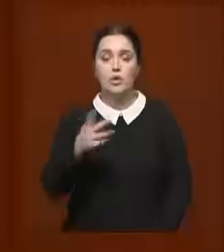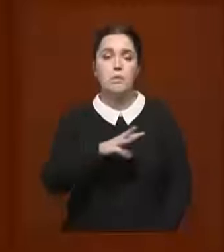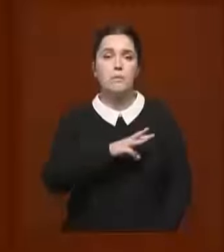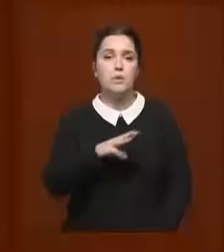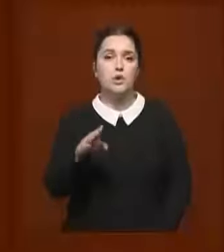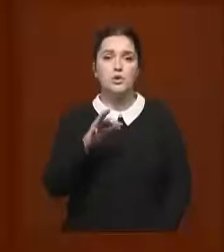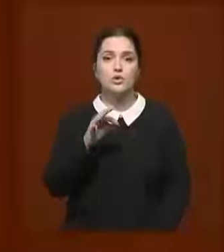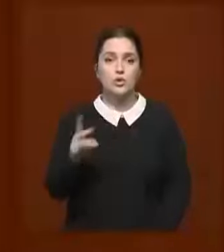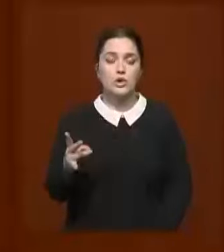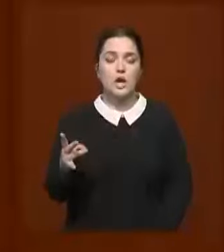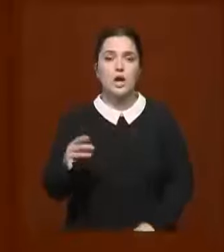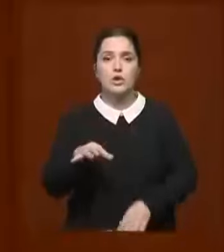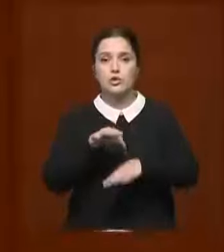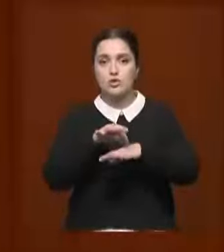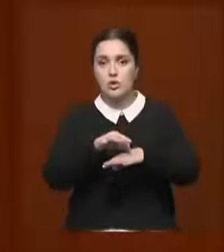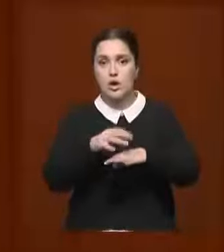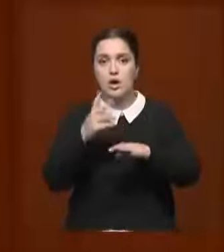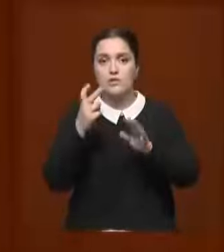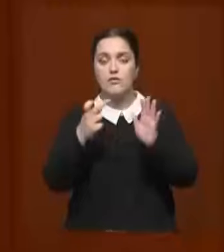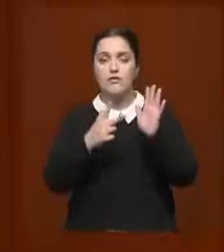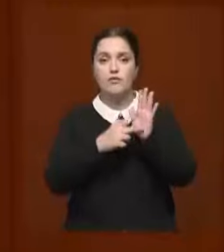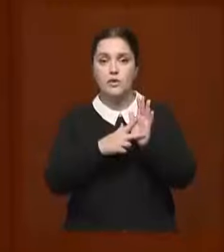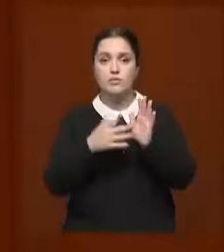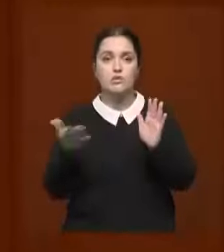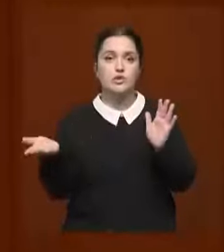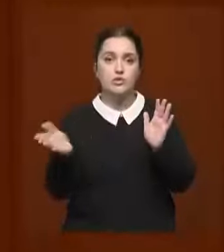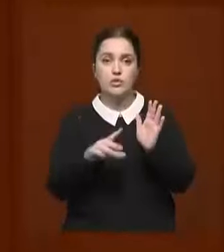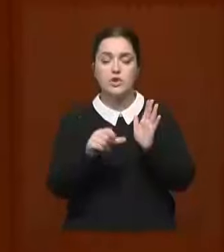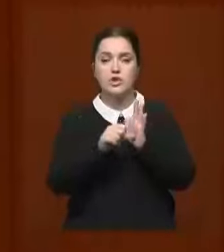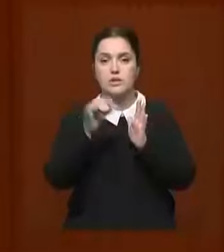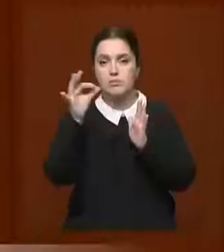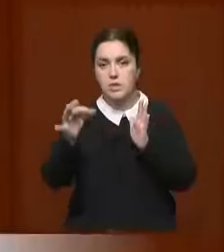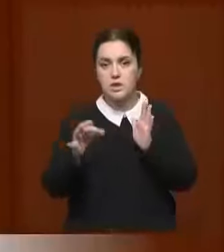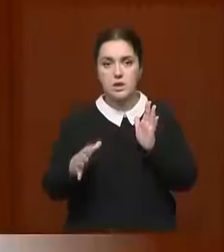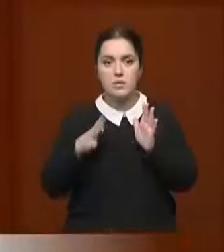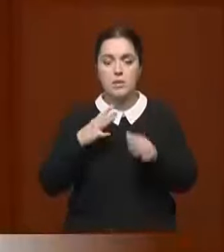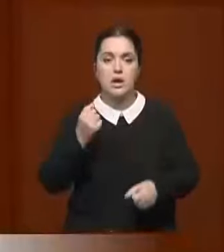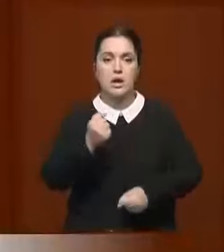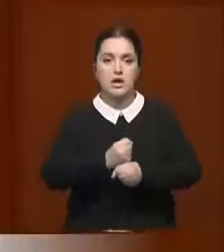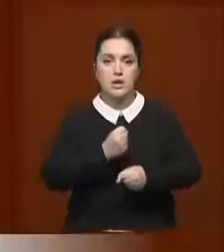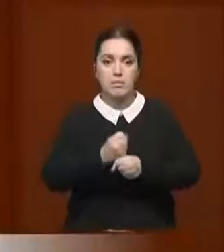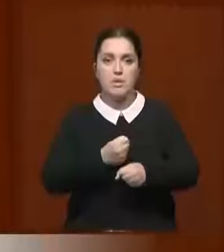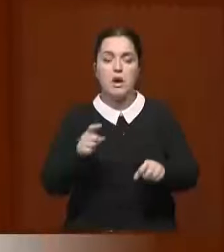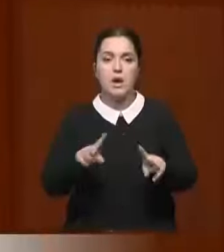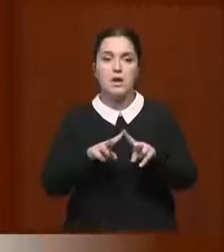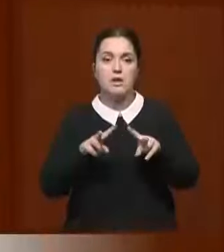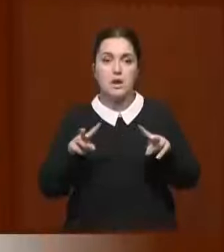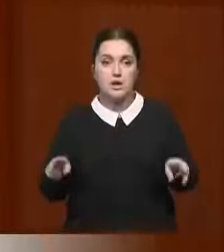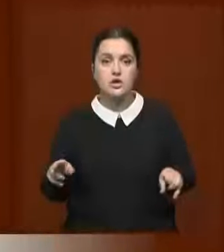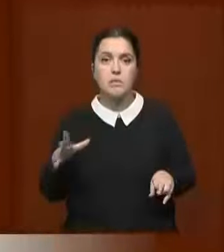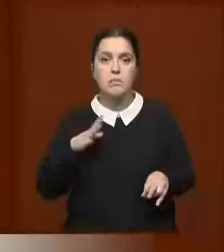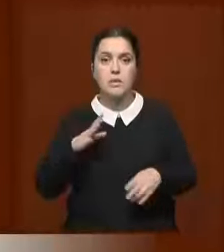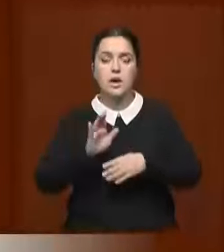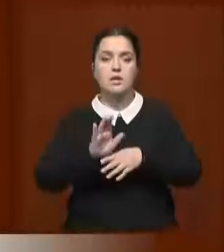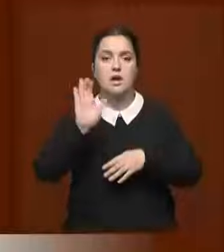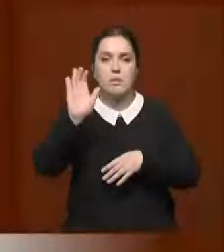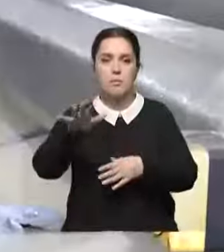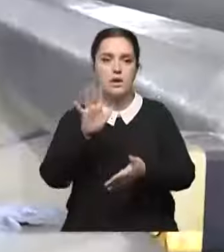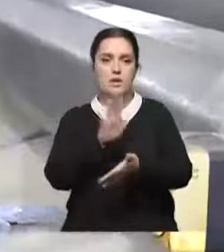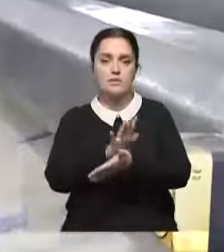только 208 тысяч штук, или 6% были переработаны, а все остальное также практически было отправлено на